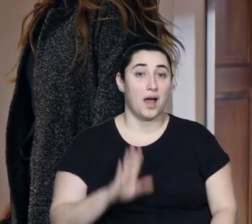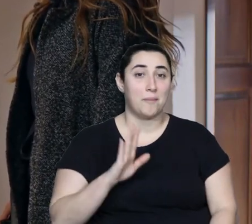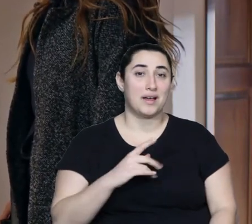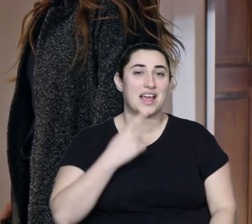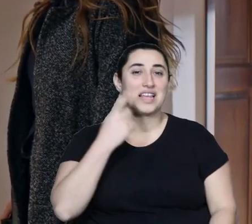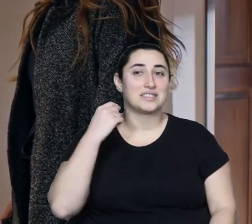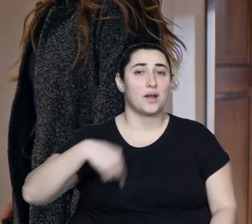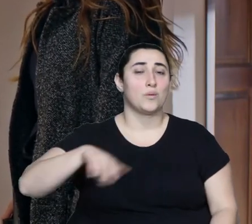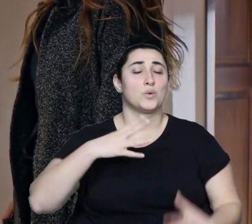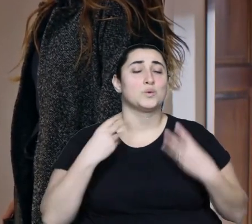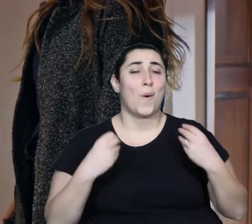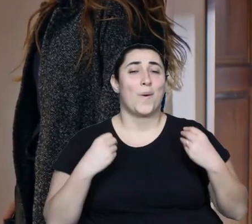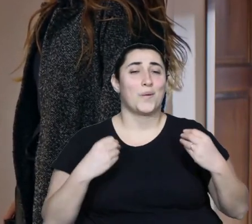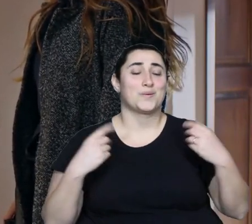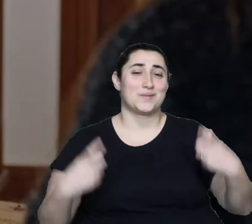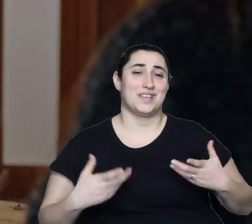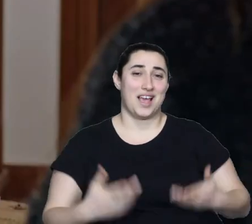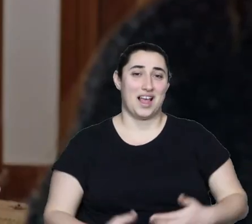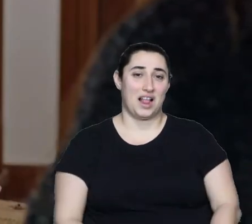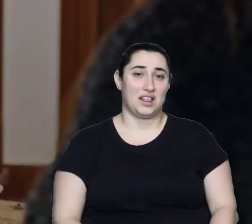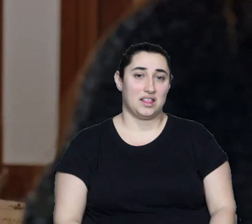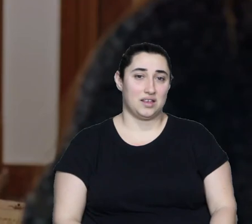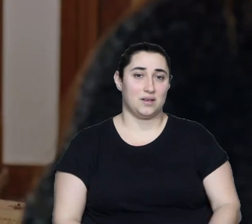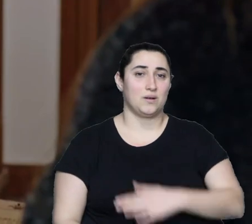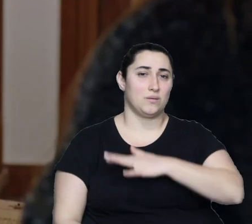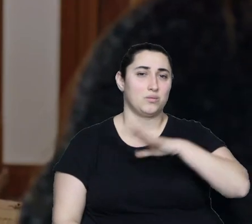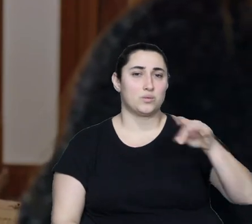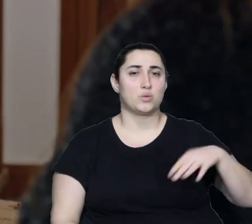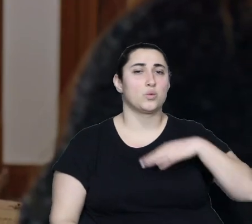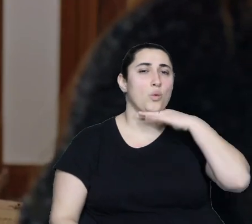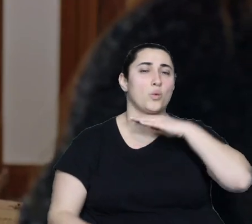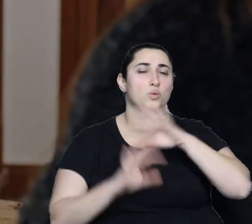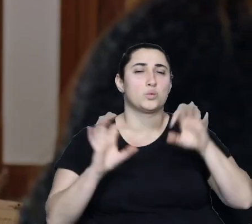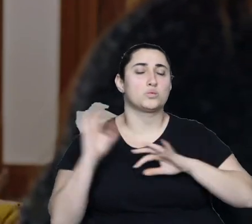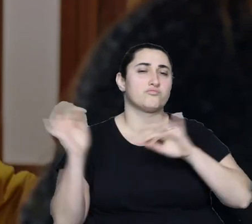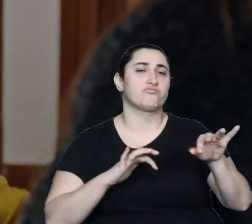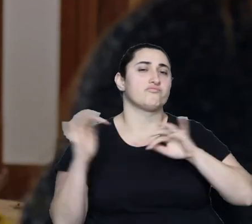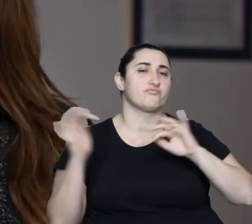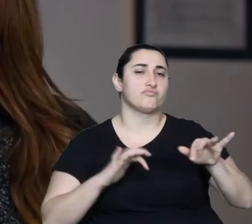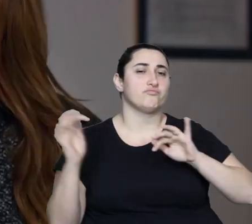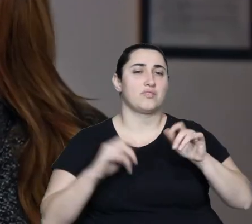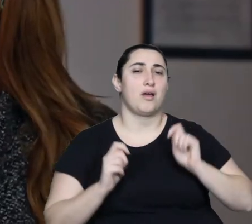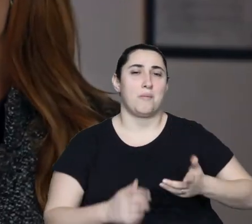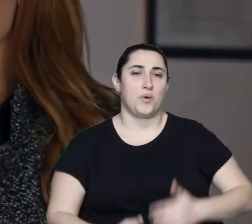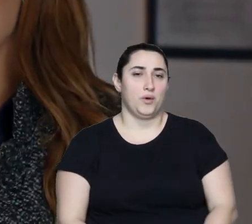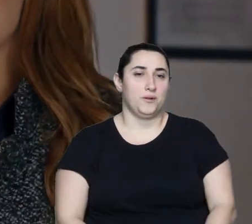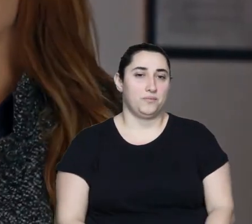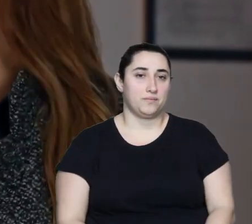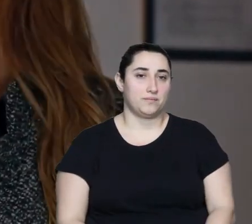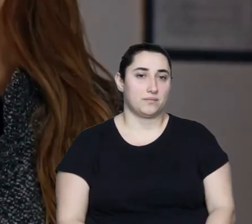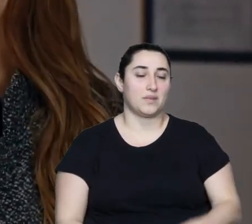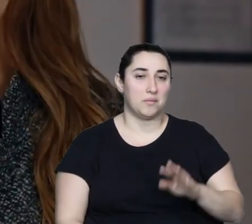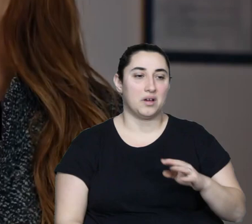musunuz, eskiden burası o kadar güzeldi ki... buraya tamamıyla... turist grupları gelir, dolar taşardı.